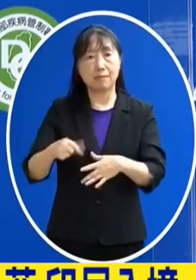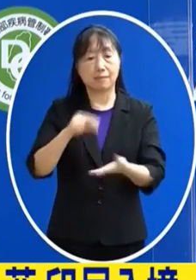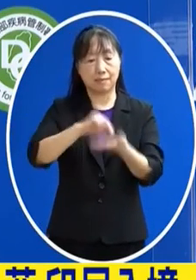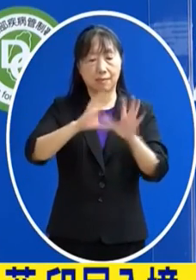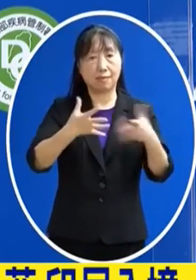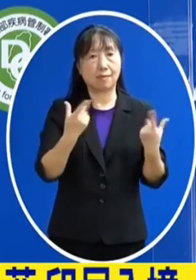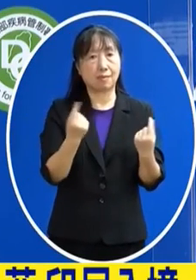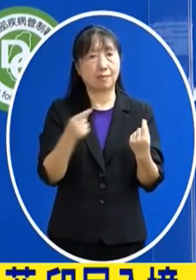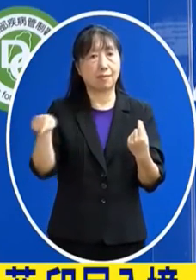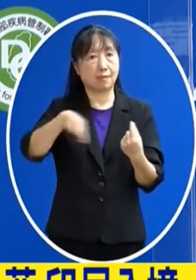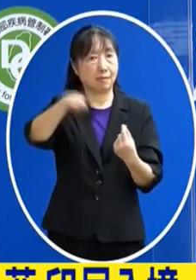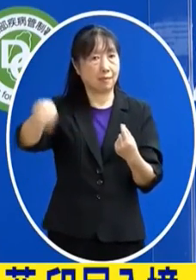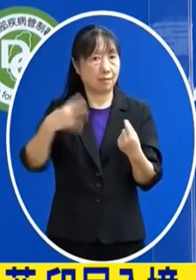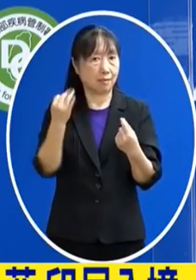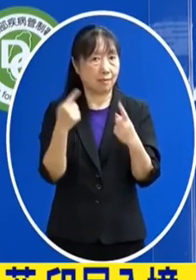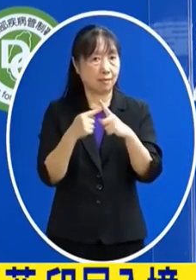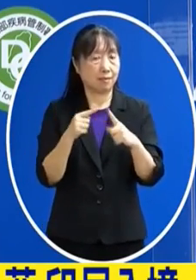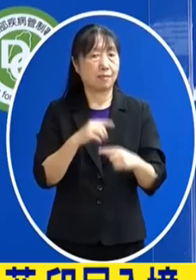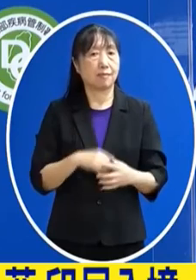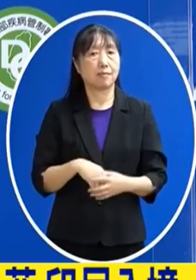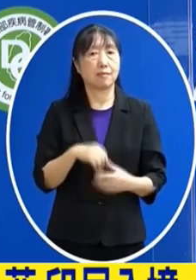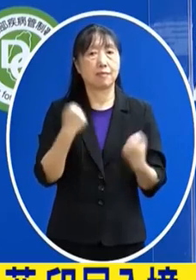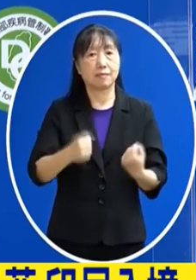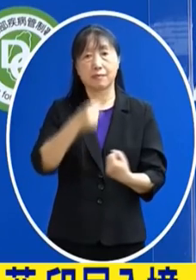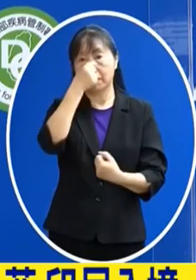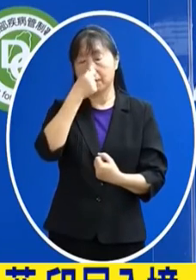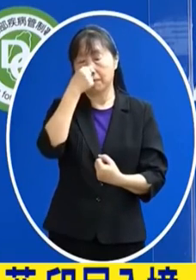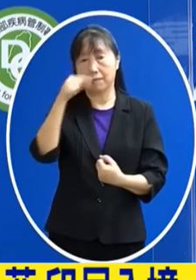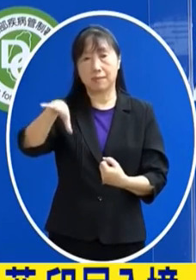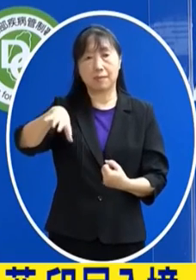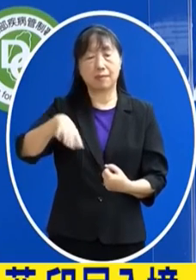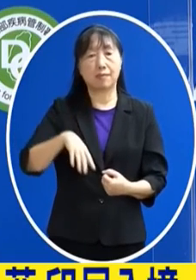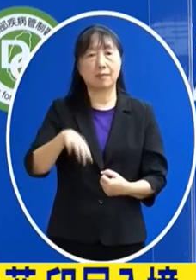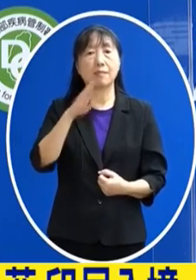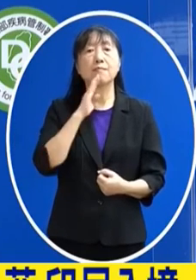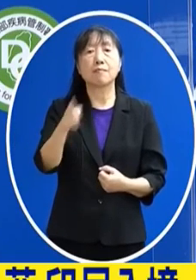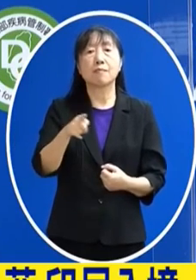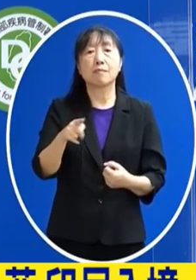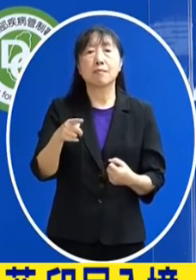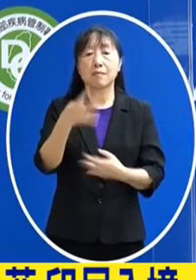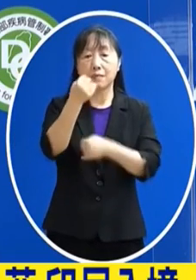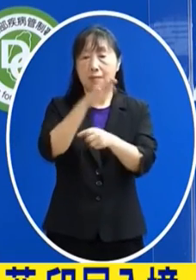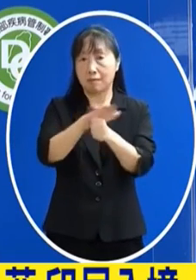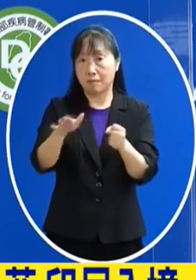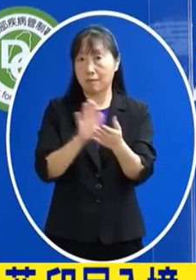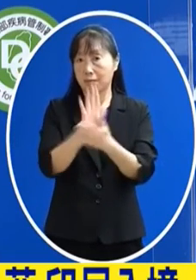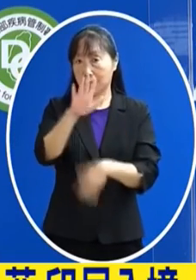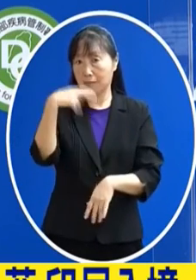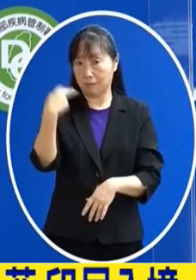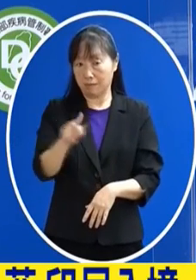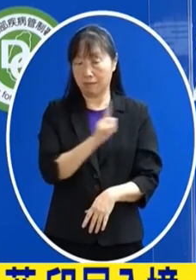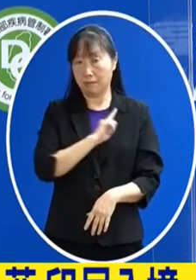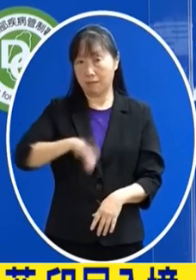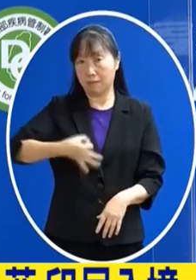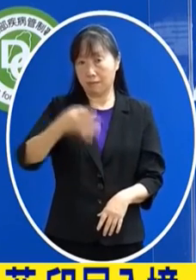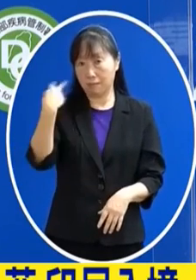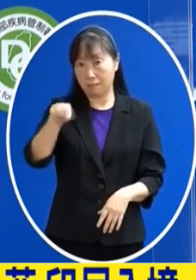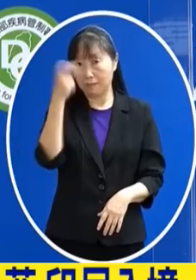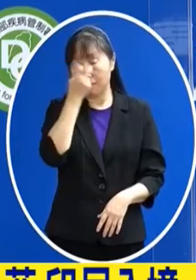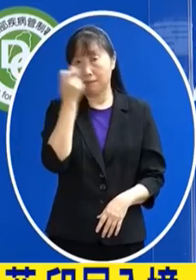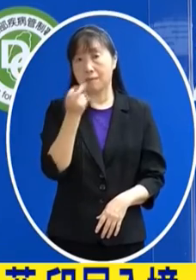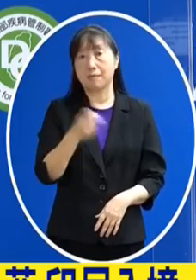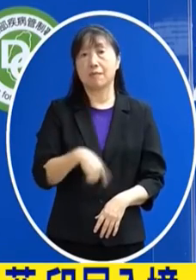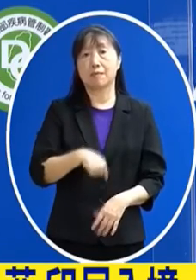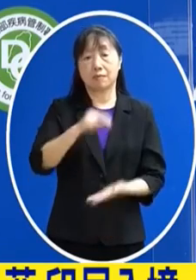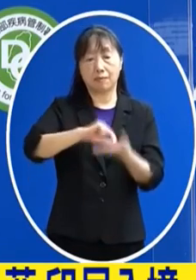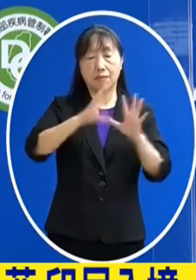进来的哈，这几位都是在菲律宾哈进来，都是期满后的自费采检，那印尼是期满前的